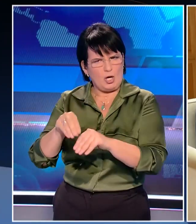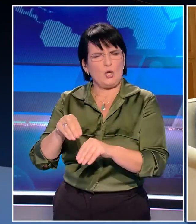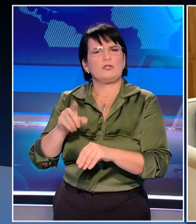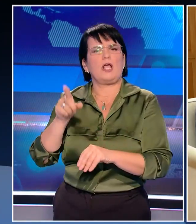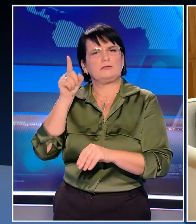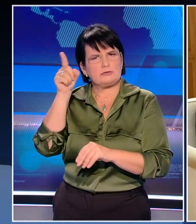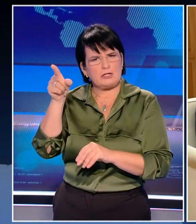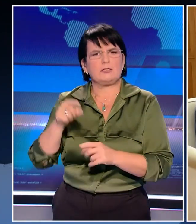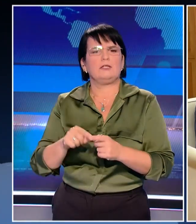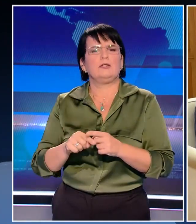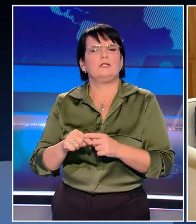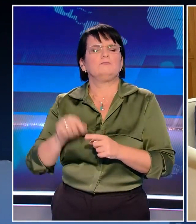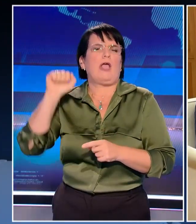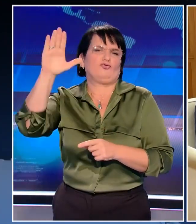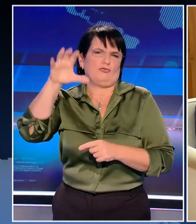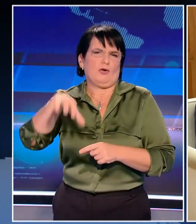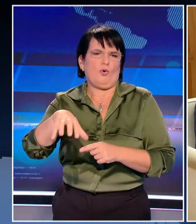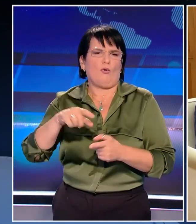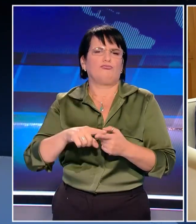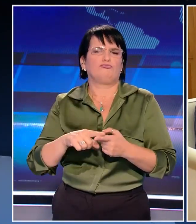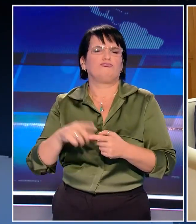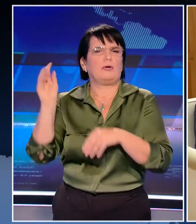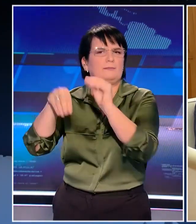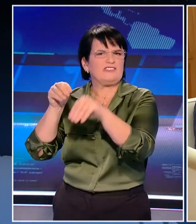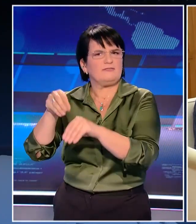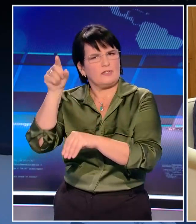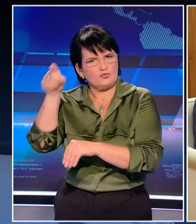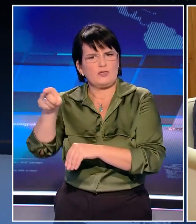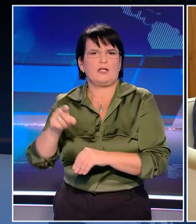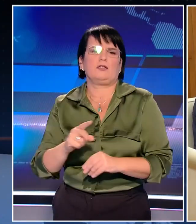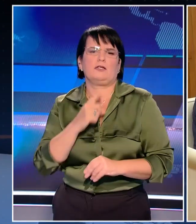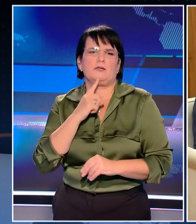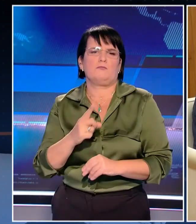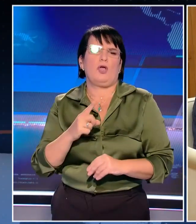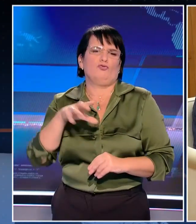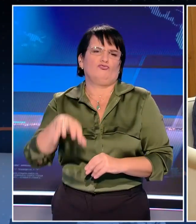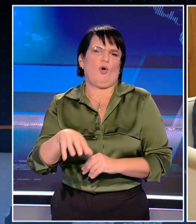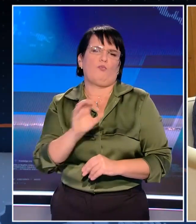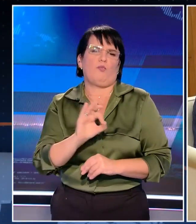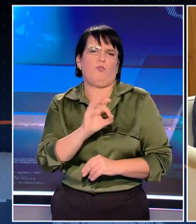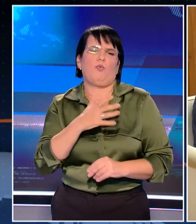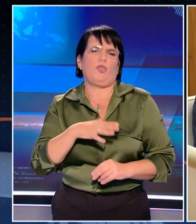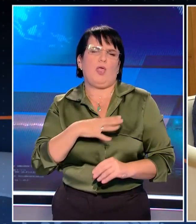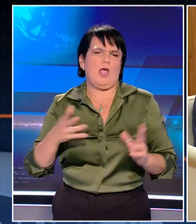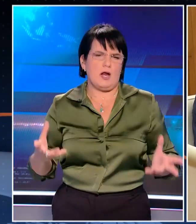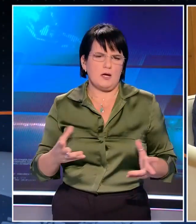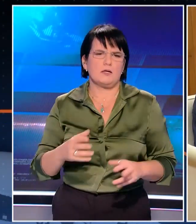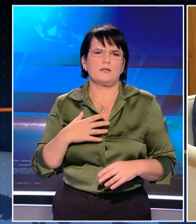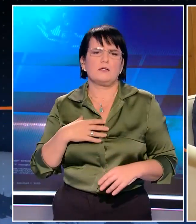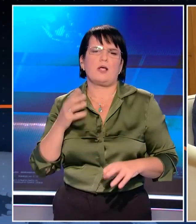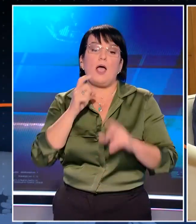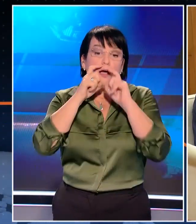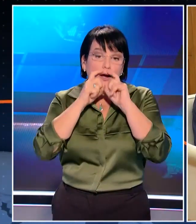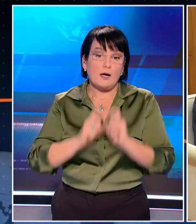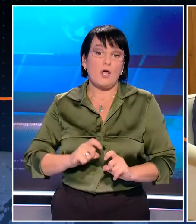πατρίδας μας και κατοικούν στο εξωτερικό, να ψηφίσουν από το μόνιμο τόπο διαμονής τους. Και νομίζω ότι σε αυτό τουλάχιστον έχουμε ένα εθνικό χρέος